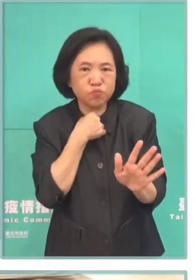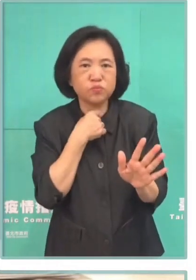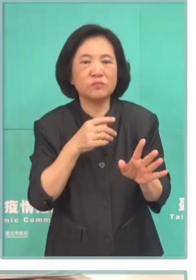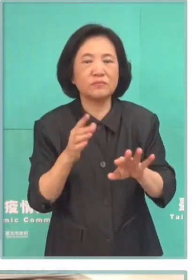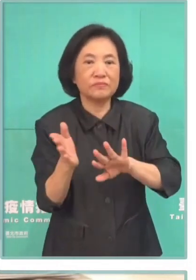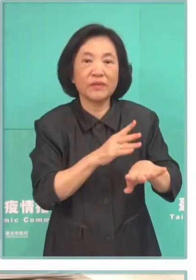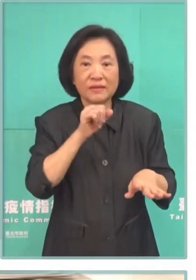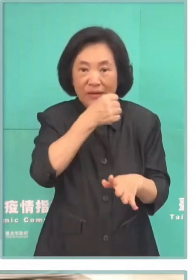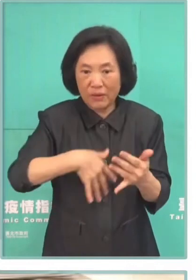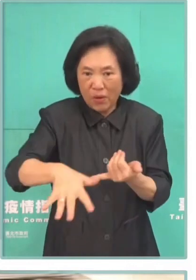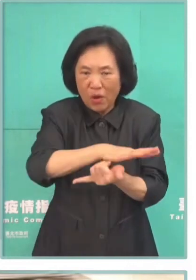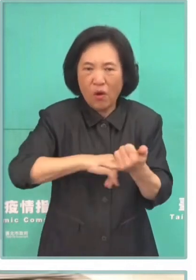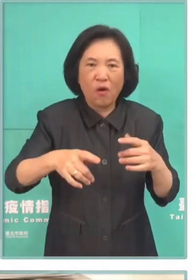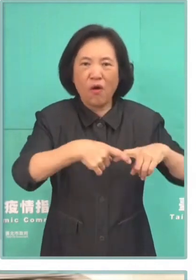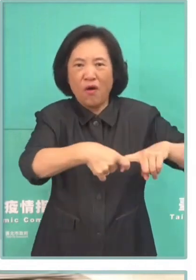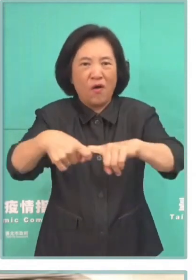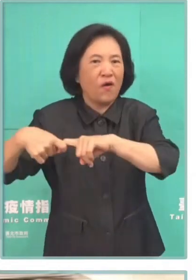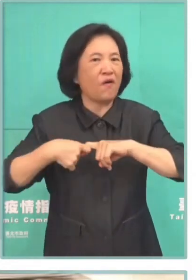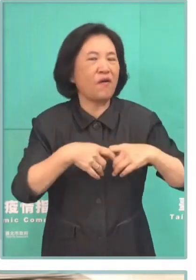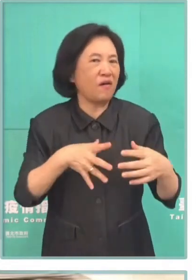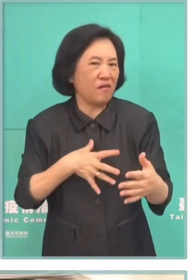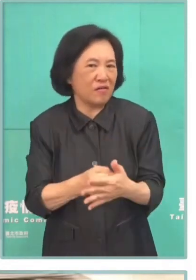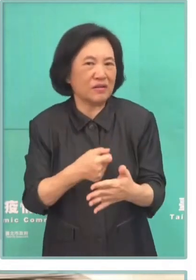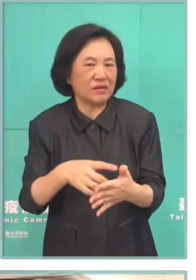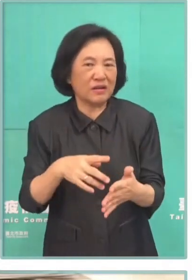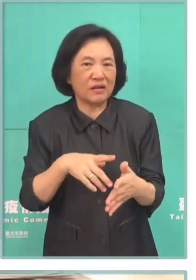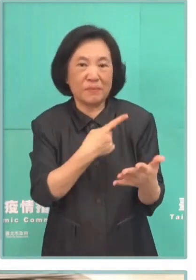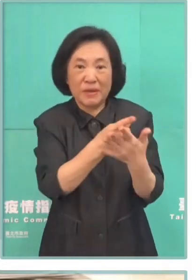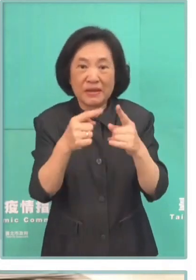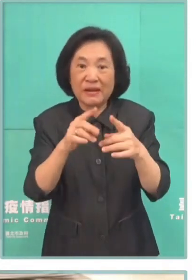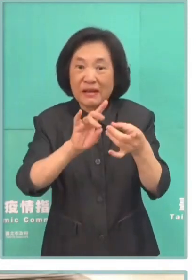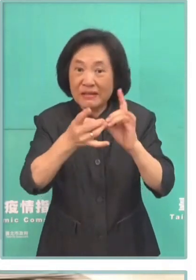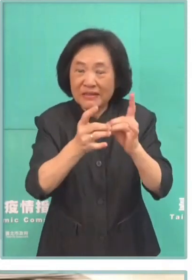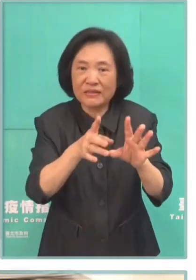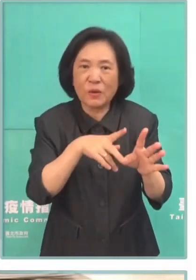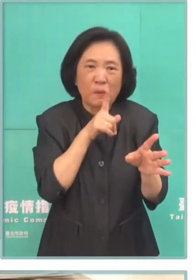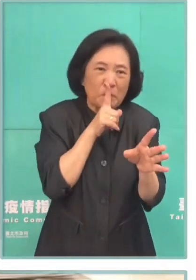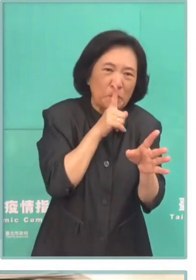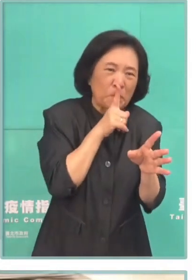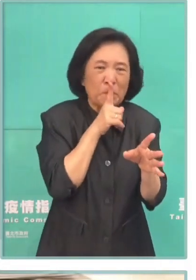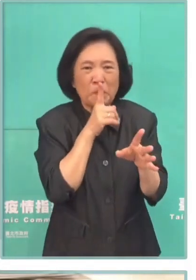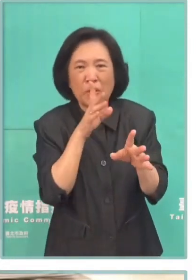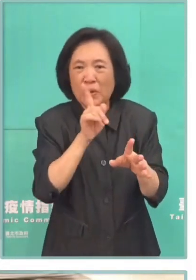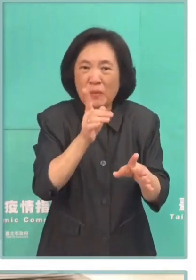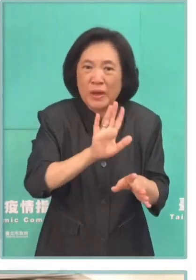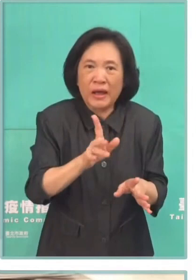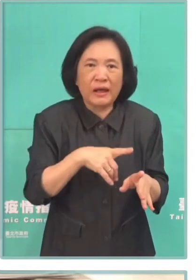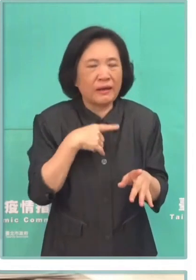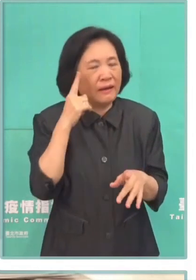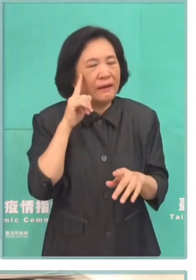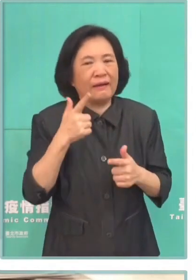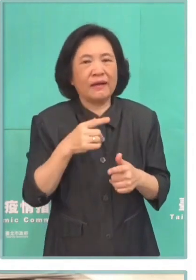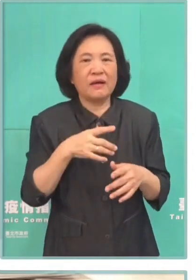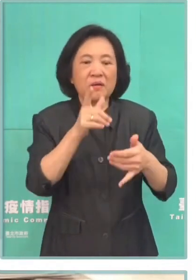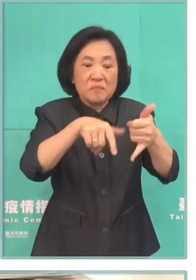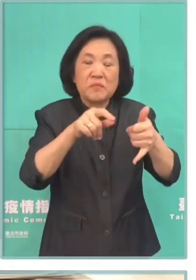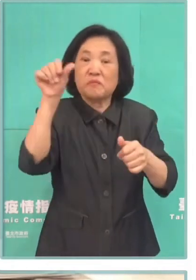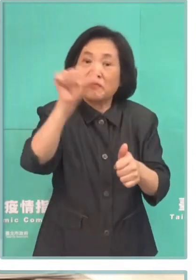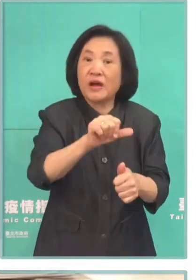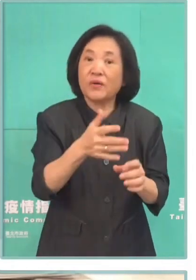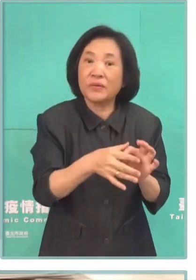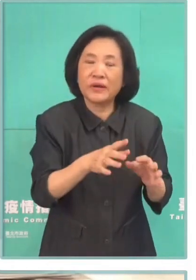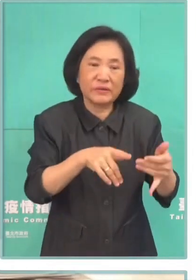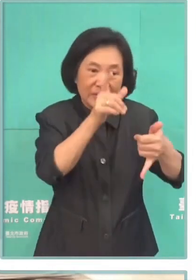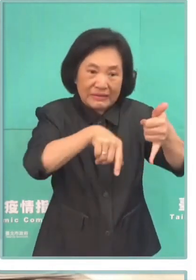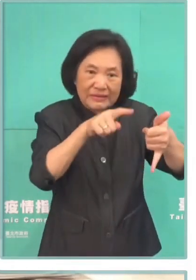台湾是同岛一命，我们没有一个人是故意隐匿疫情。那这个案子为什么会被处罚？是因为他